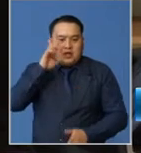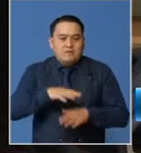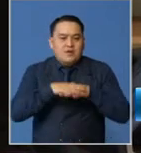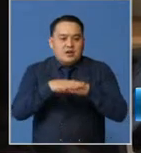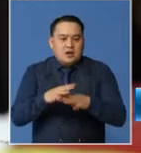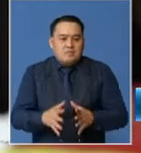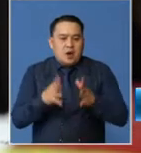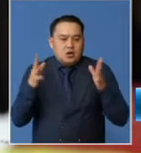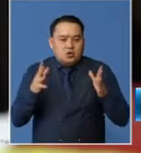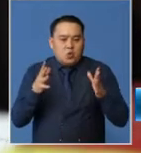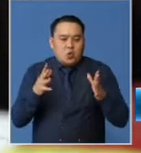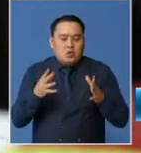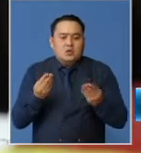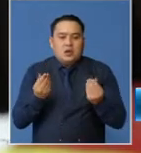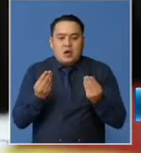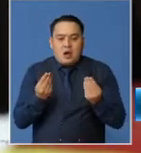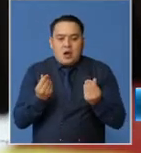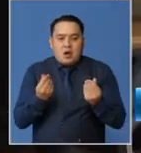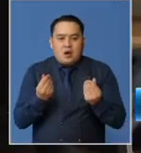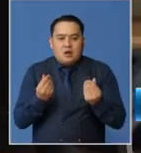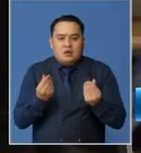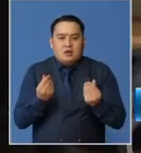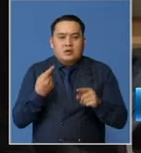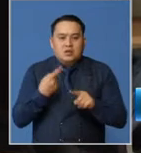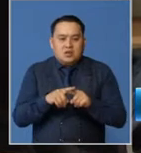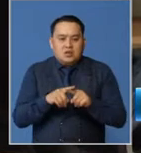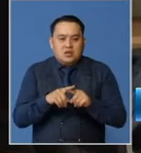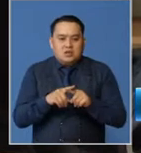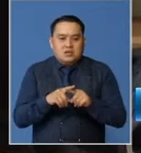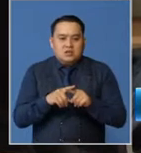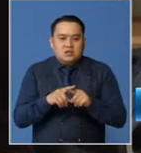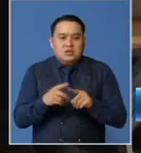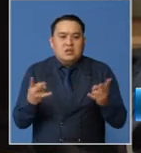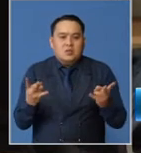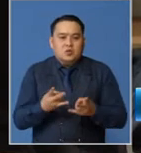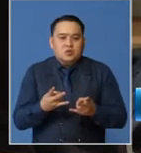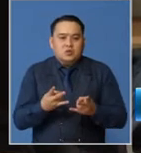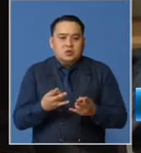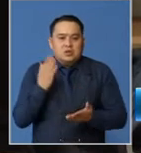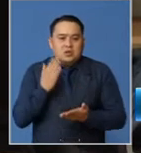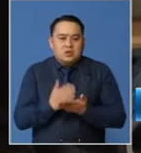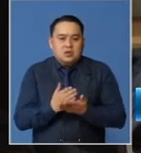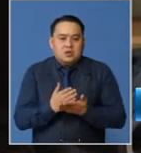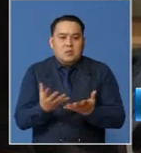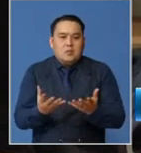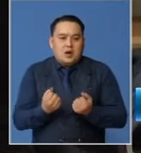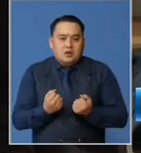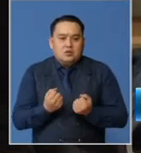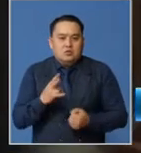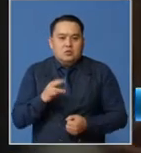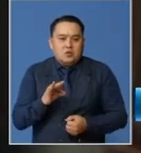выделяет большие огромные деньги по этим тифлосредствам, потому что эти тифлосредства нужны, они есть, они получаются,